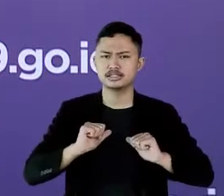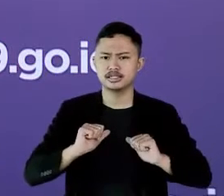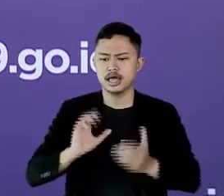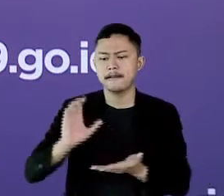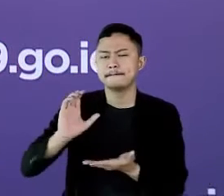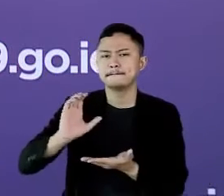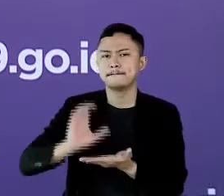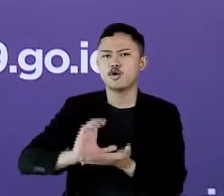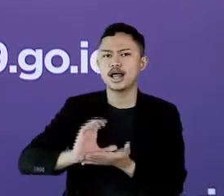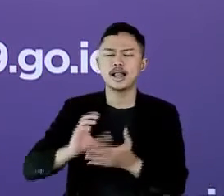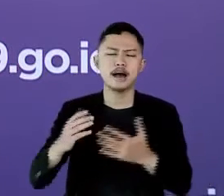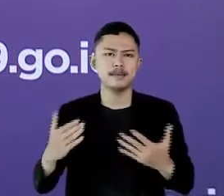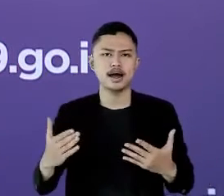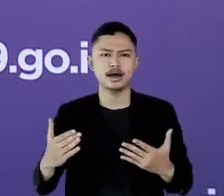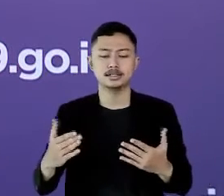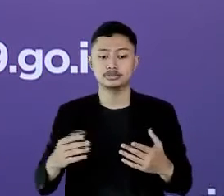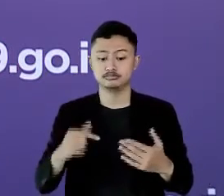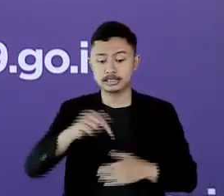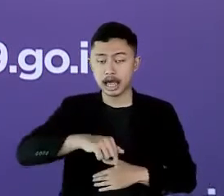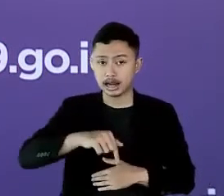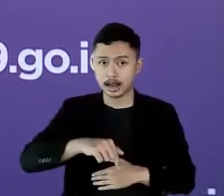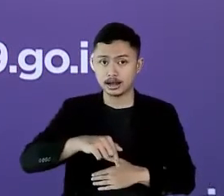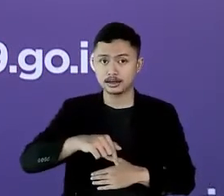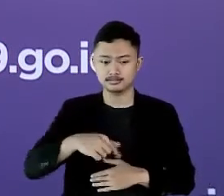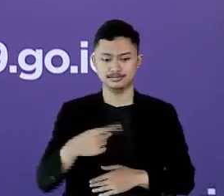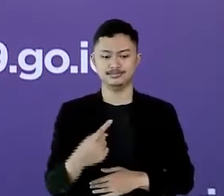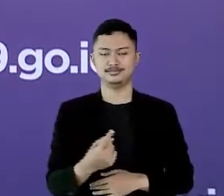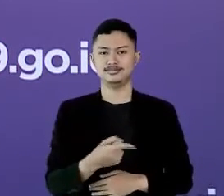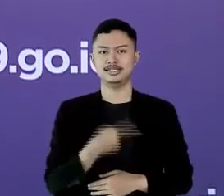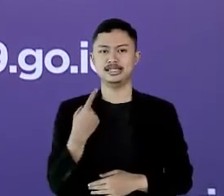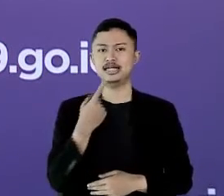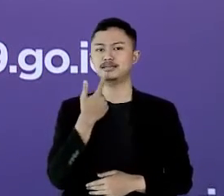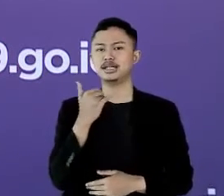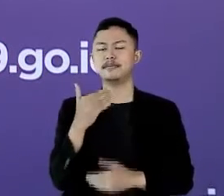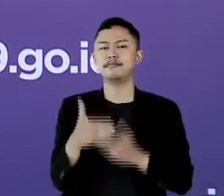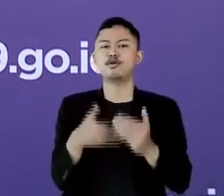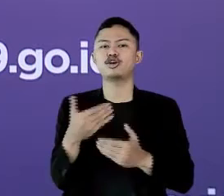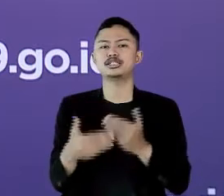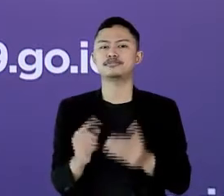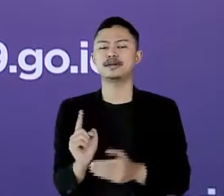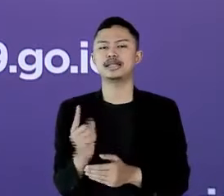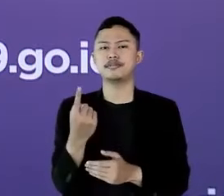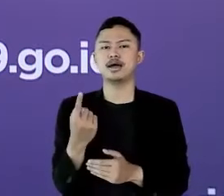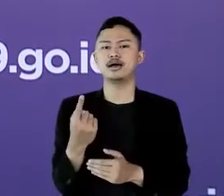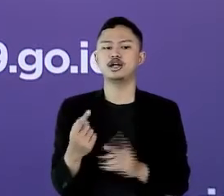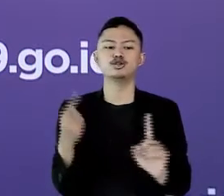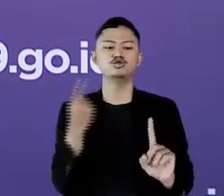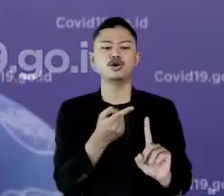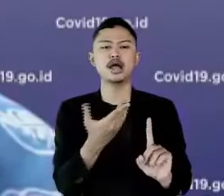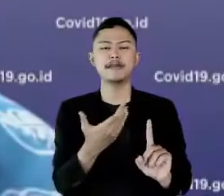saja yang harus kita miliki mulai dari saat ini sebagai langkah awal menuju endemik?